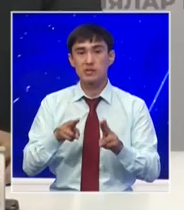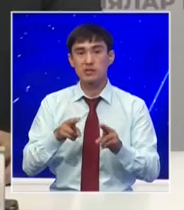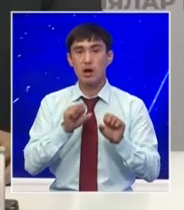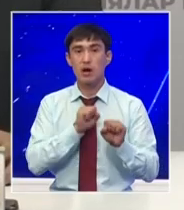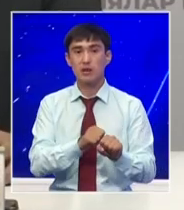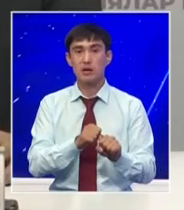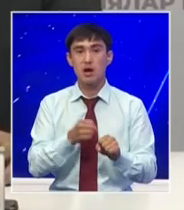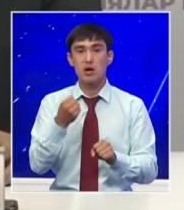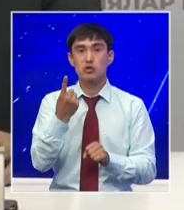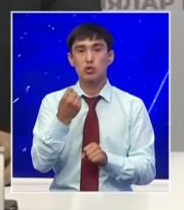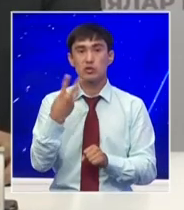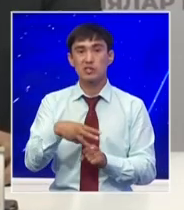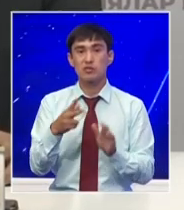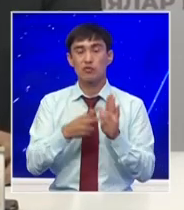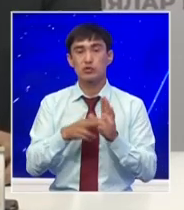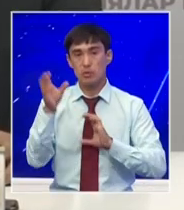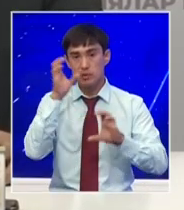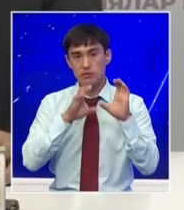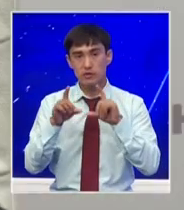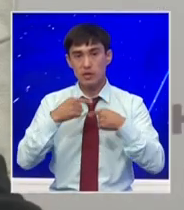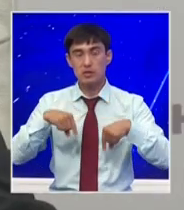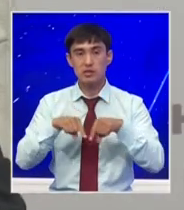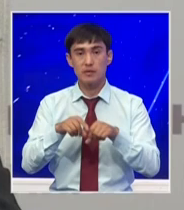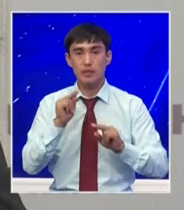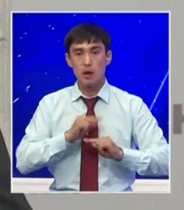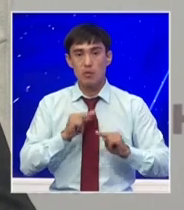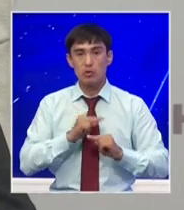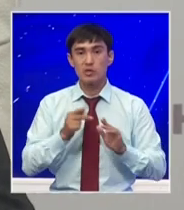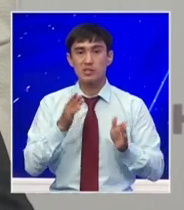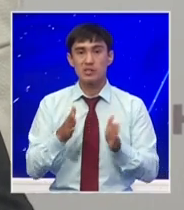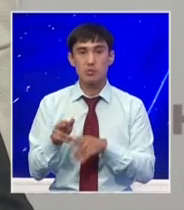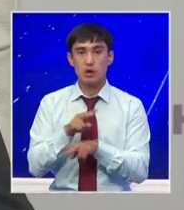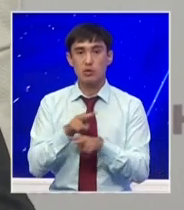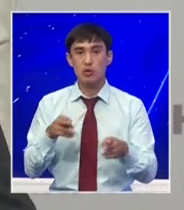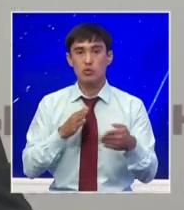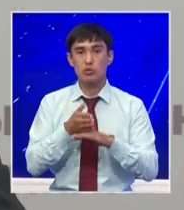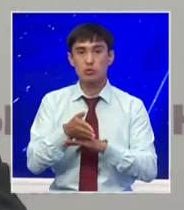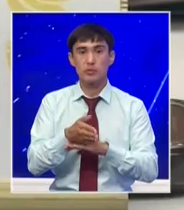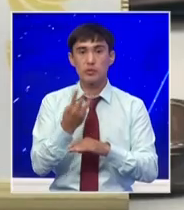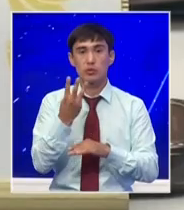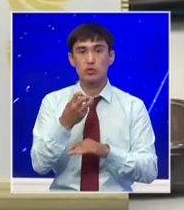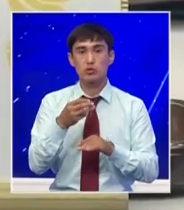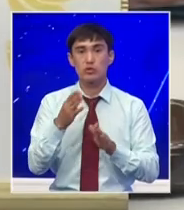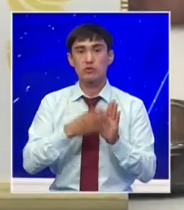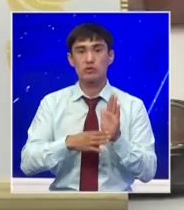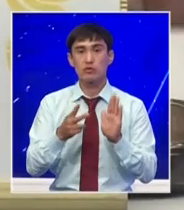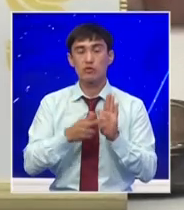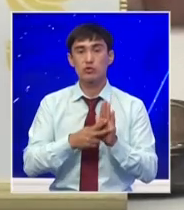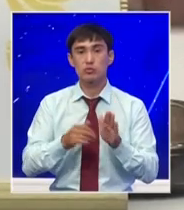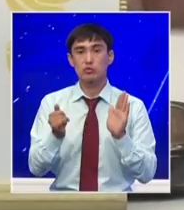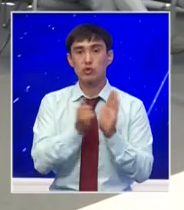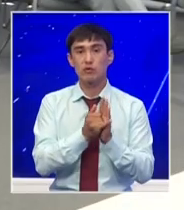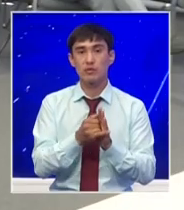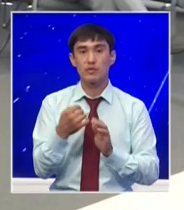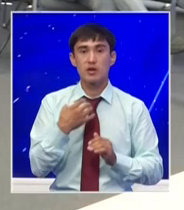специализированная охрана. В 138 образовательных организациях функционируют системы контроля доступа. В 398